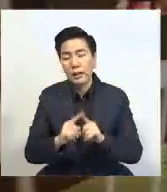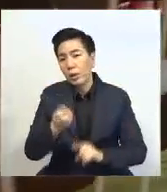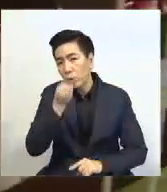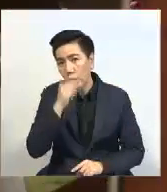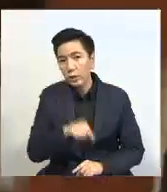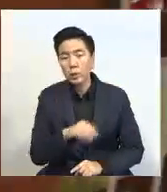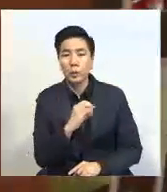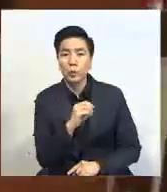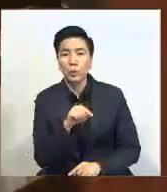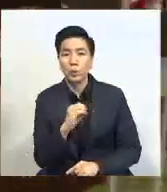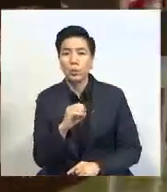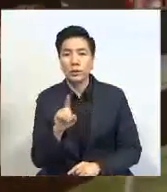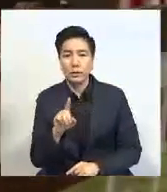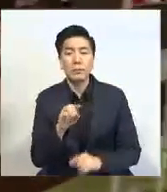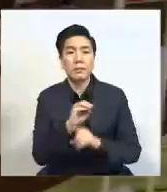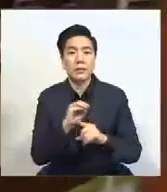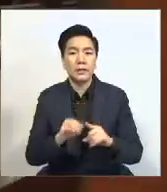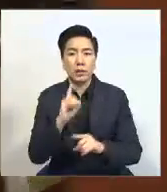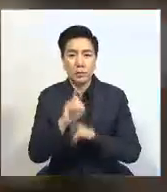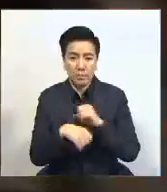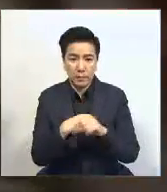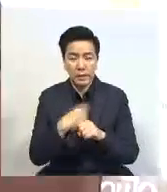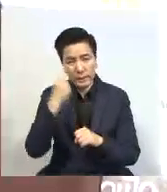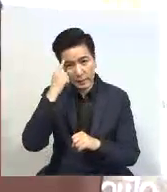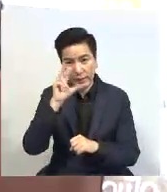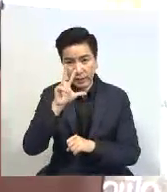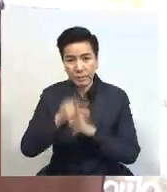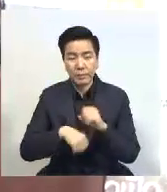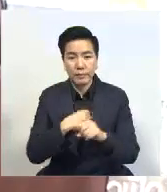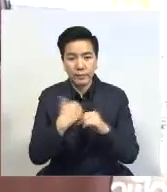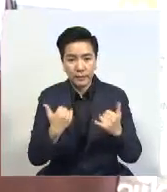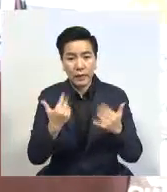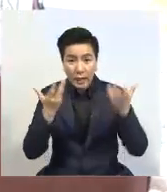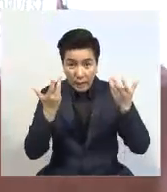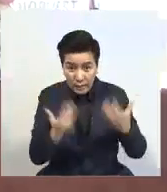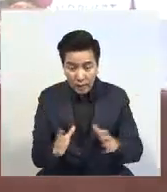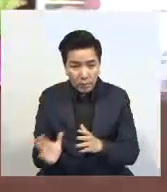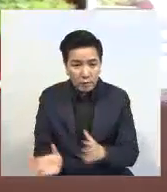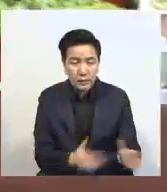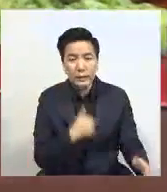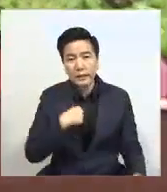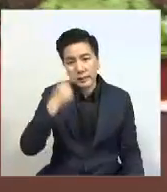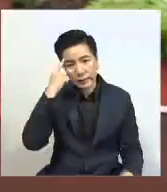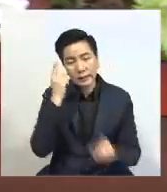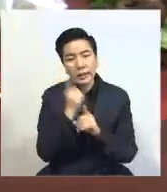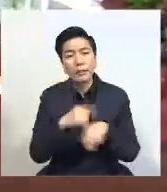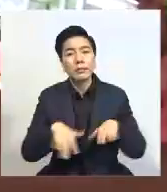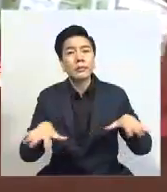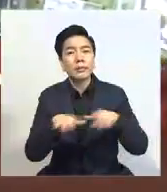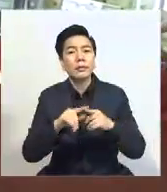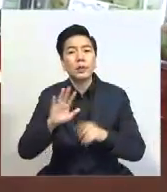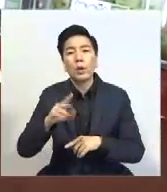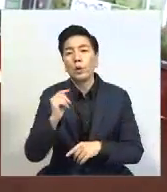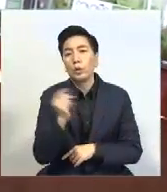ดอกเบี้ยร้อยละ 0.01 ต่อปีเป็นระยะเวลา3ปีค่ะหลังจากนั้นก็คิดอัตราดอกเบี้ยตามปกติของธกส.